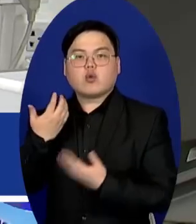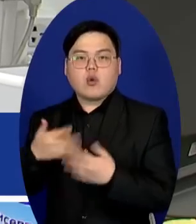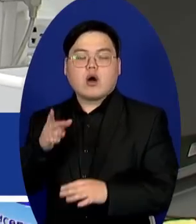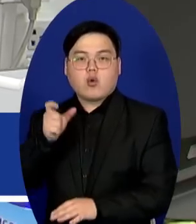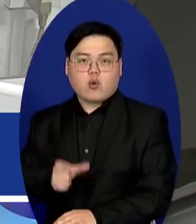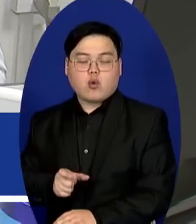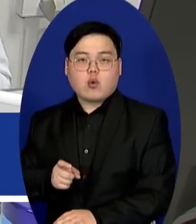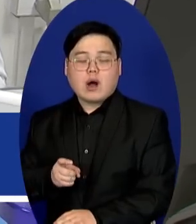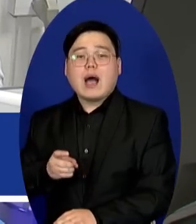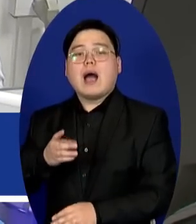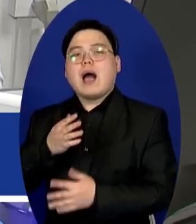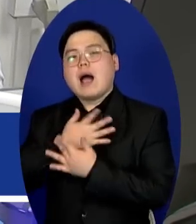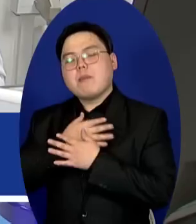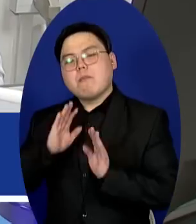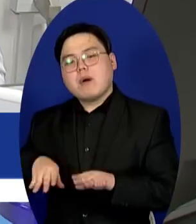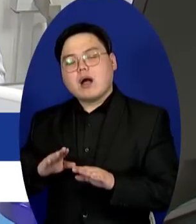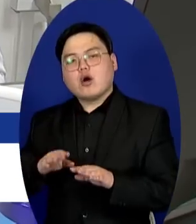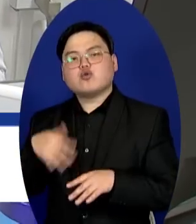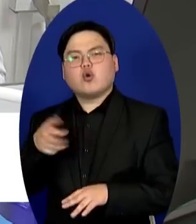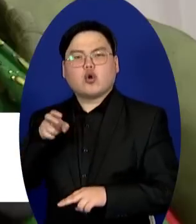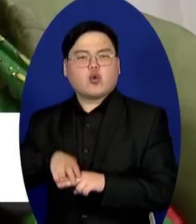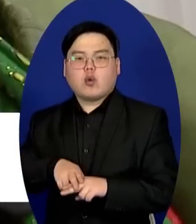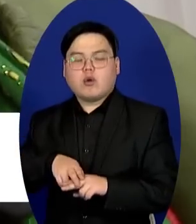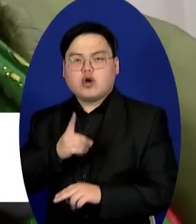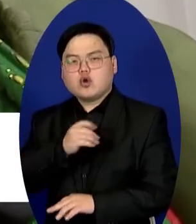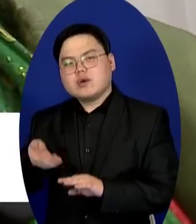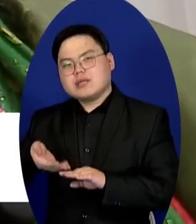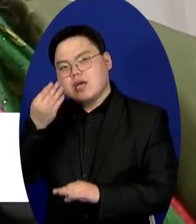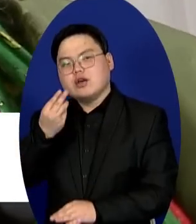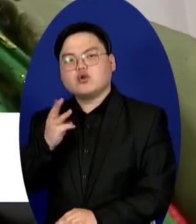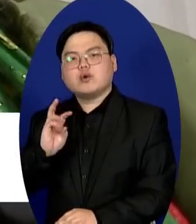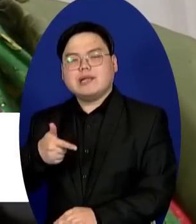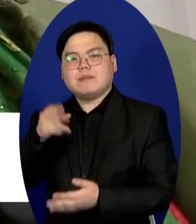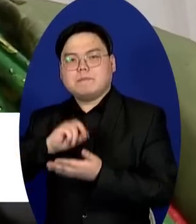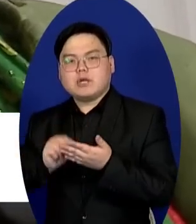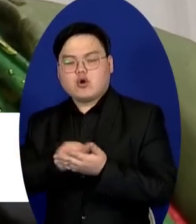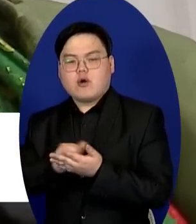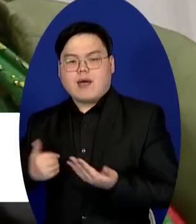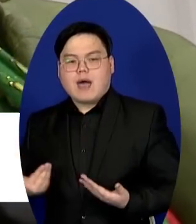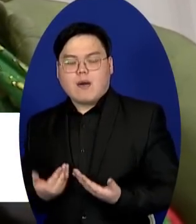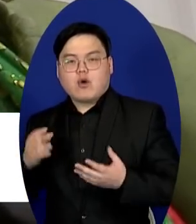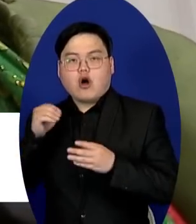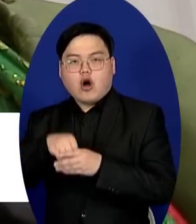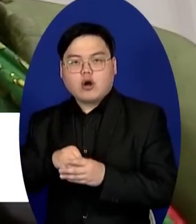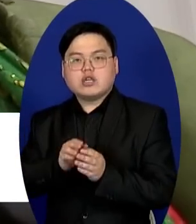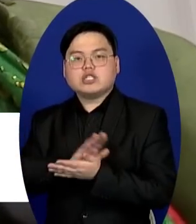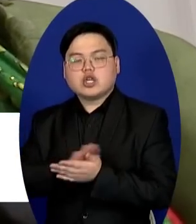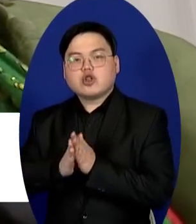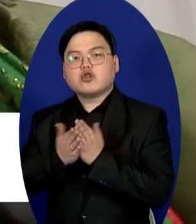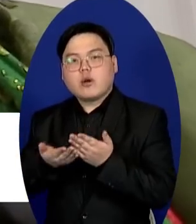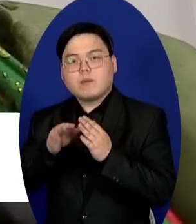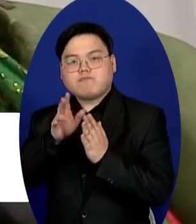Харин амралтанд байгаа гээд зүгээр суулгүй 100 гаруй шүлэг төрлөж өөрийн амьдралын түүхийг шингээсэн номыгч эхлүүлсэн